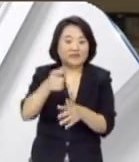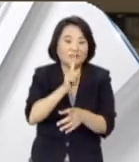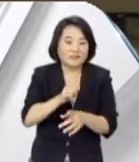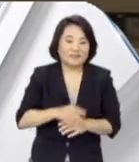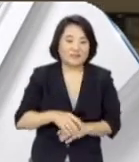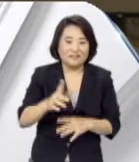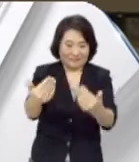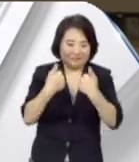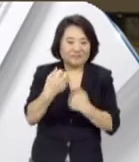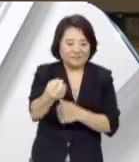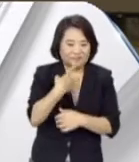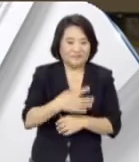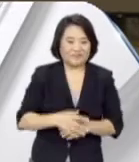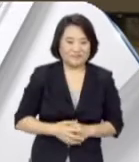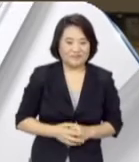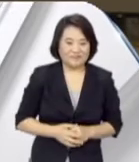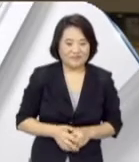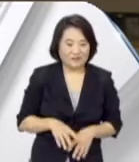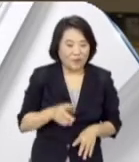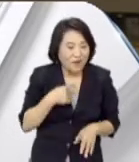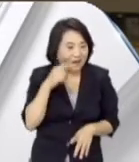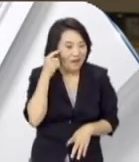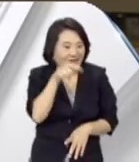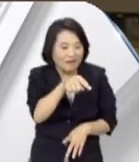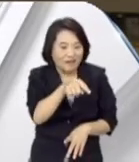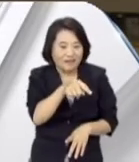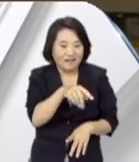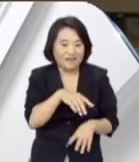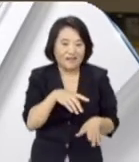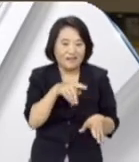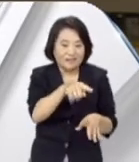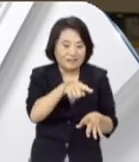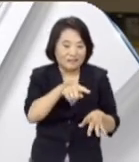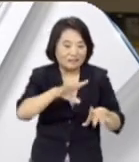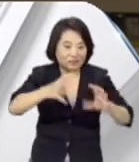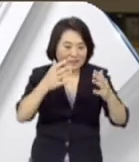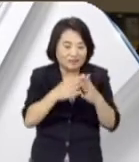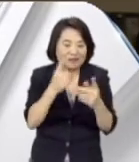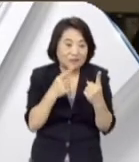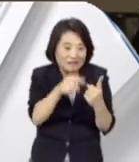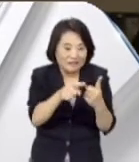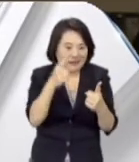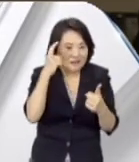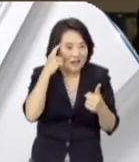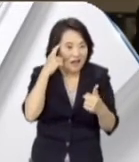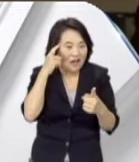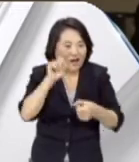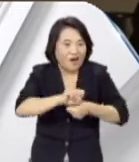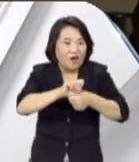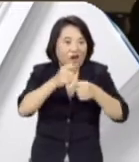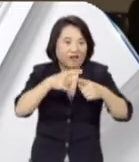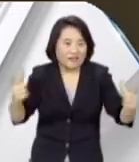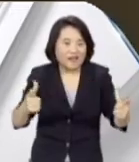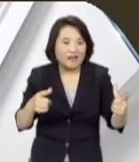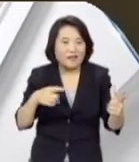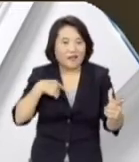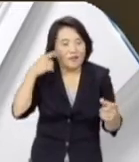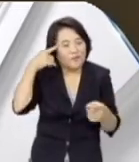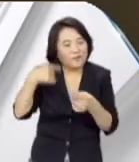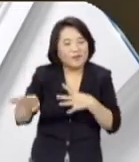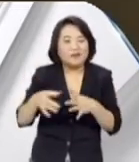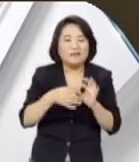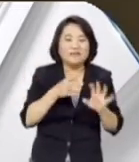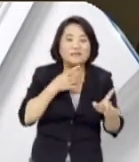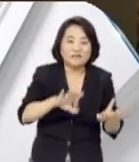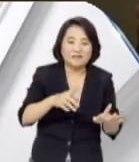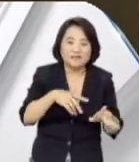他对我说了他说你的国家比你想象的更大。 谈到亚基法，蔡英文又着感通，不过台湾内